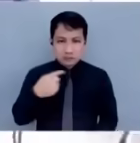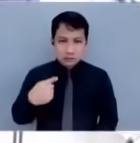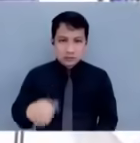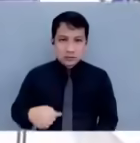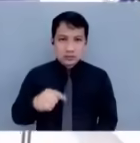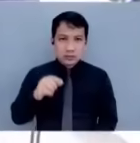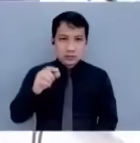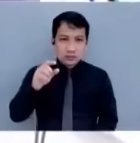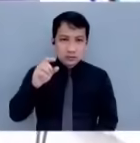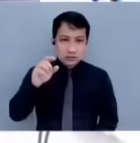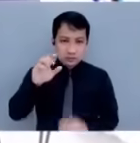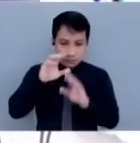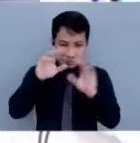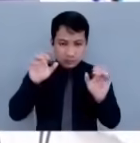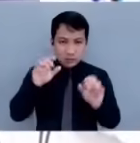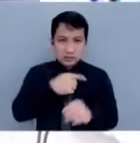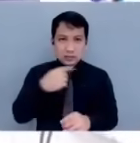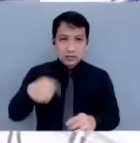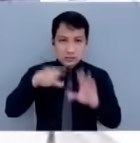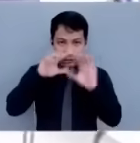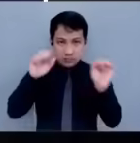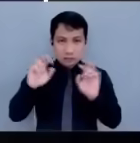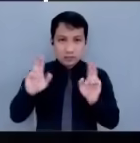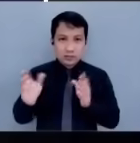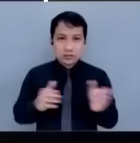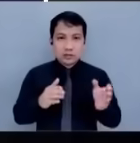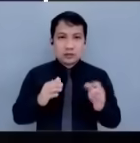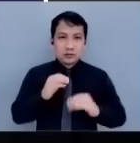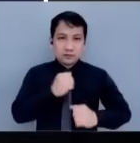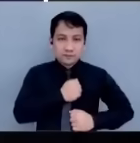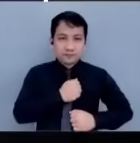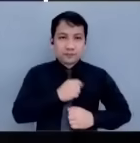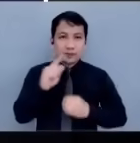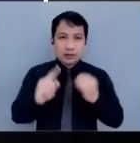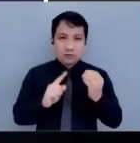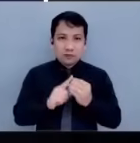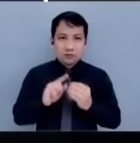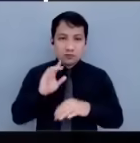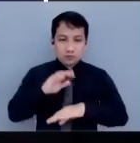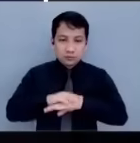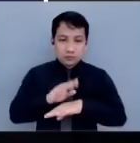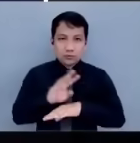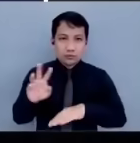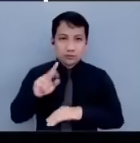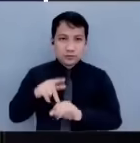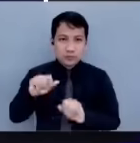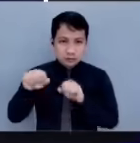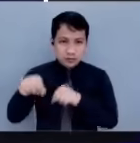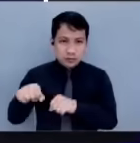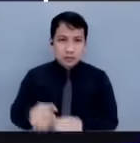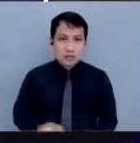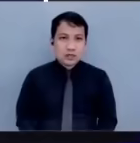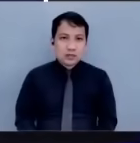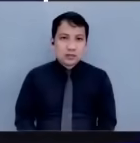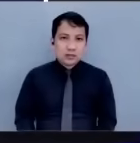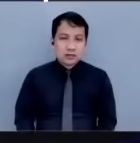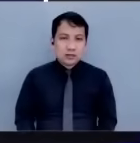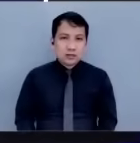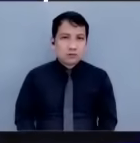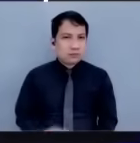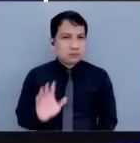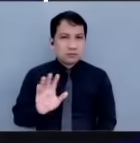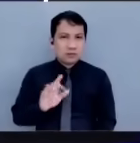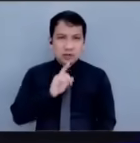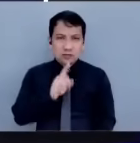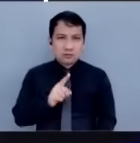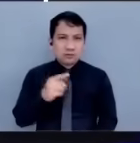Jinping kung saan pinaghahanda niya ang kanilang militar sa gitna ng tumataas na tensyon sa West Philippine Sea. Quite frankly, I don't think there's anything new